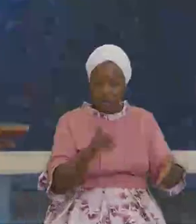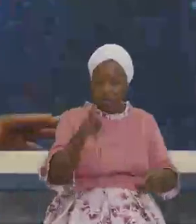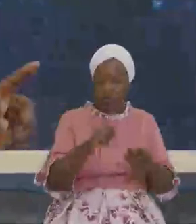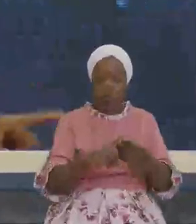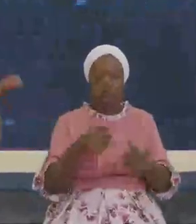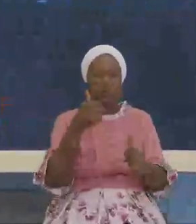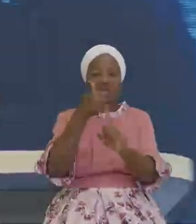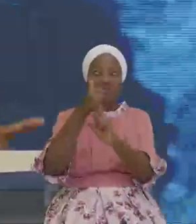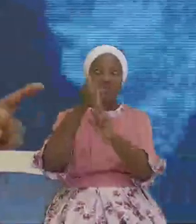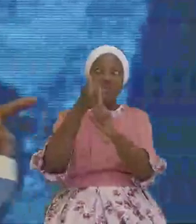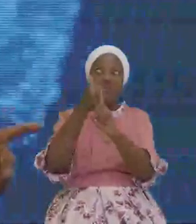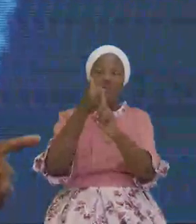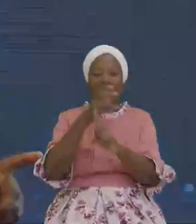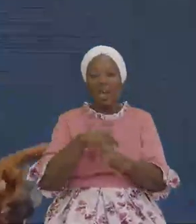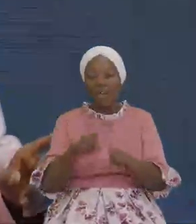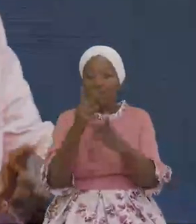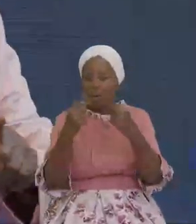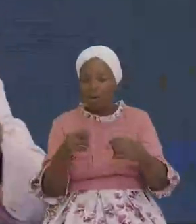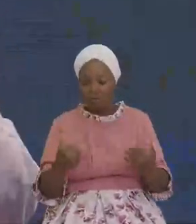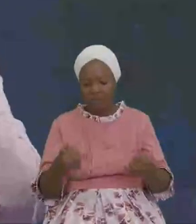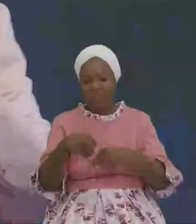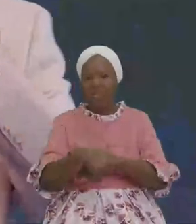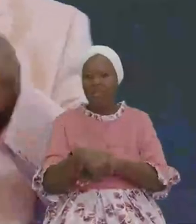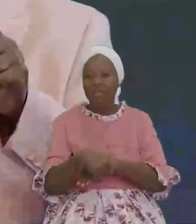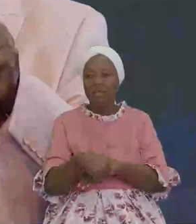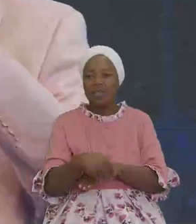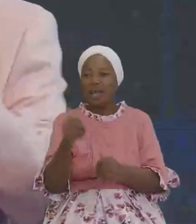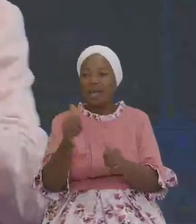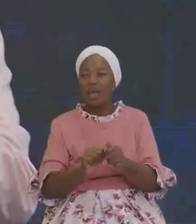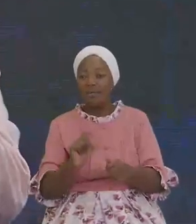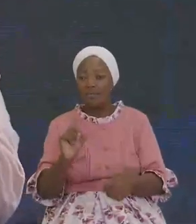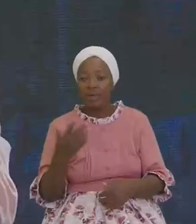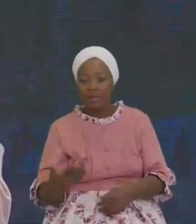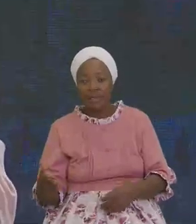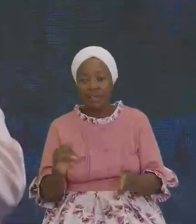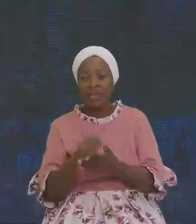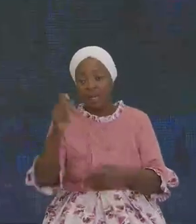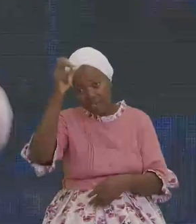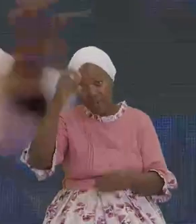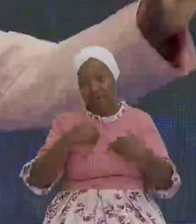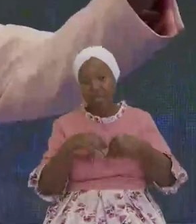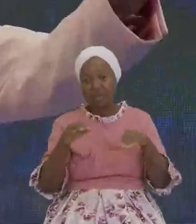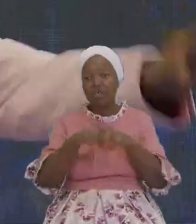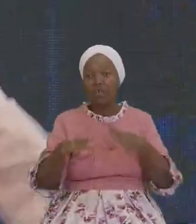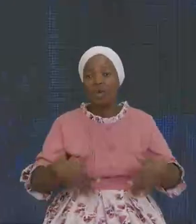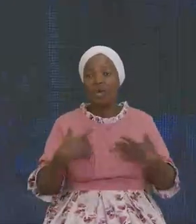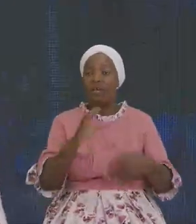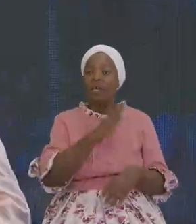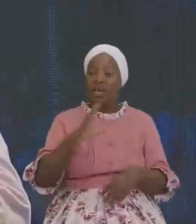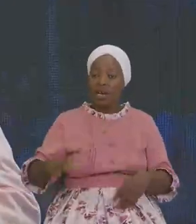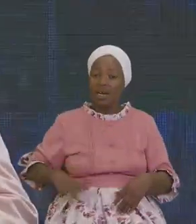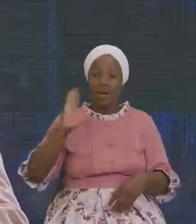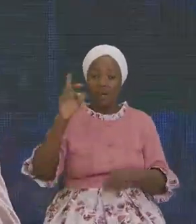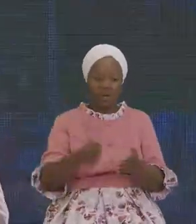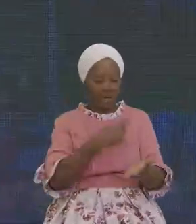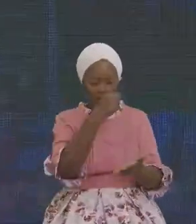Alors, Christ vous conduit à lui-même. Et comme vous venez ce soir, tout ce que le diable